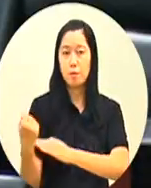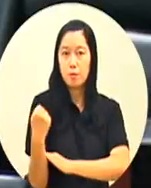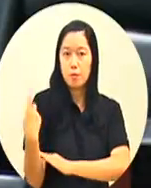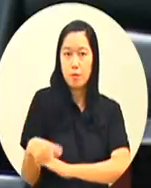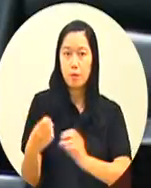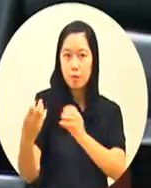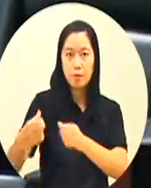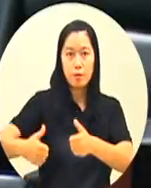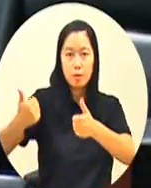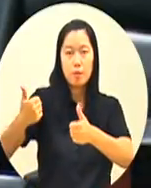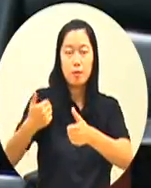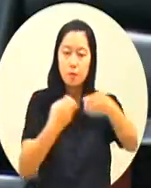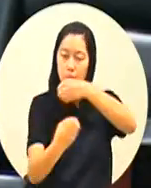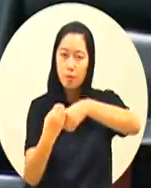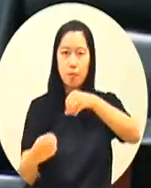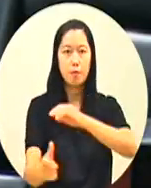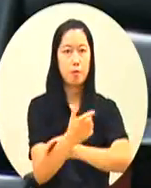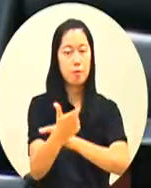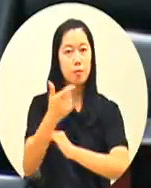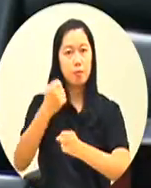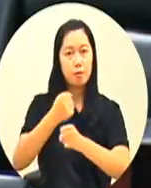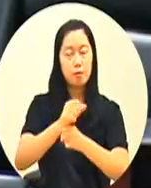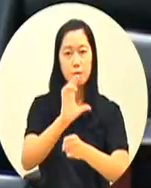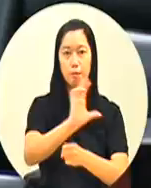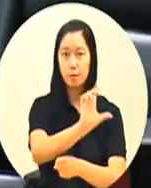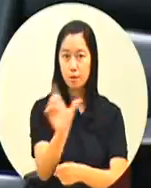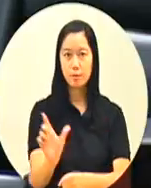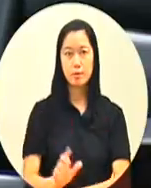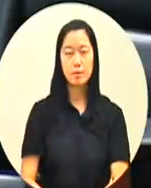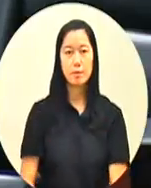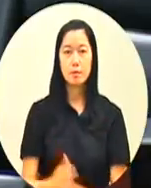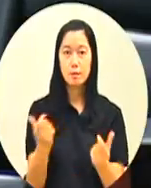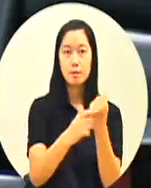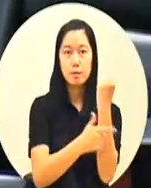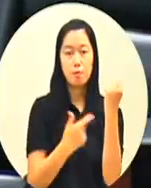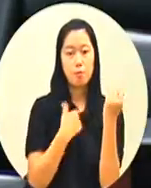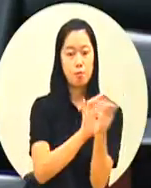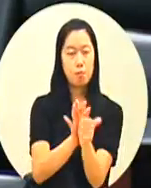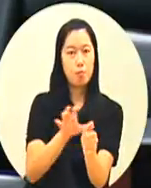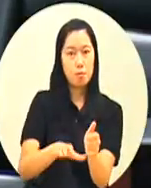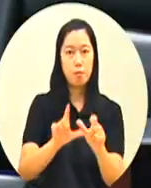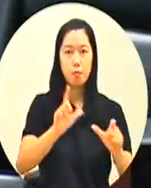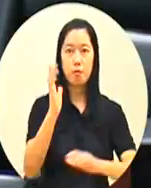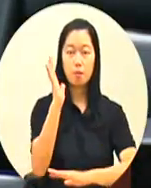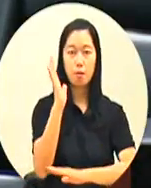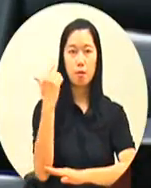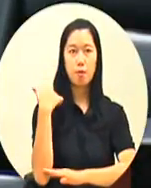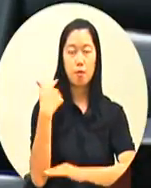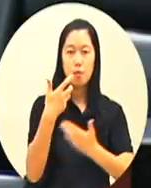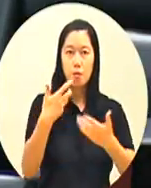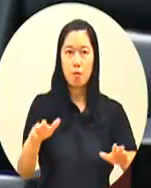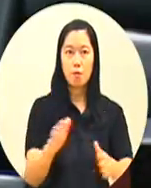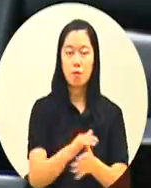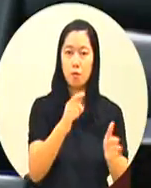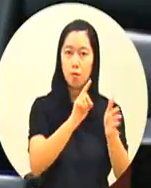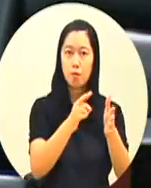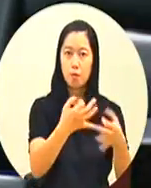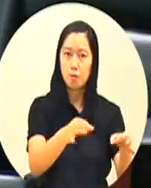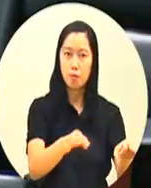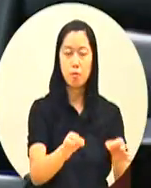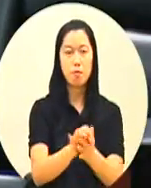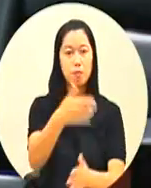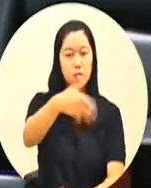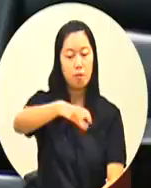较弹性、比较快速的处理方式，好，比如说我的选区里面像大树，其实有非常多简易自来水的问题，好，